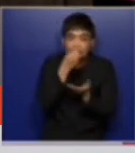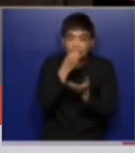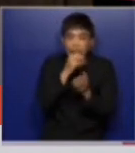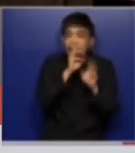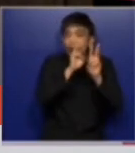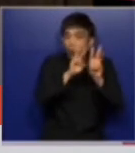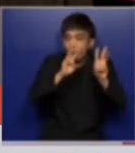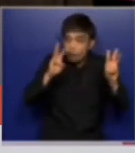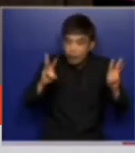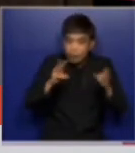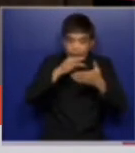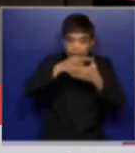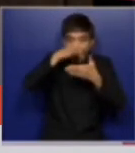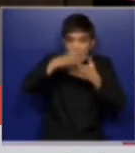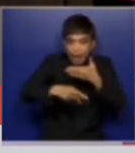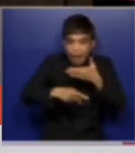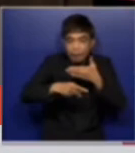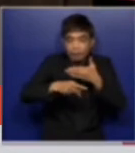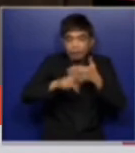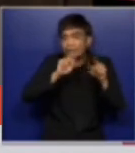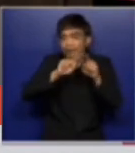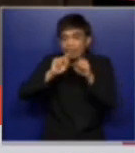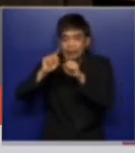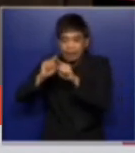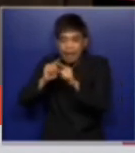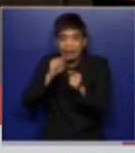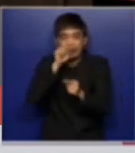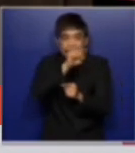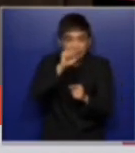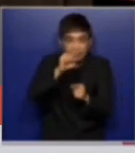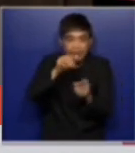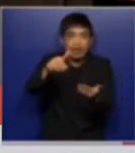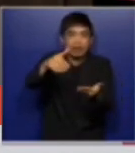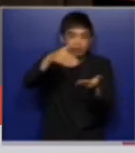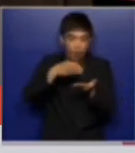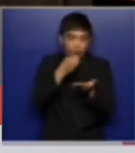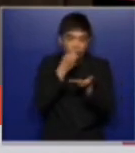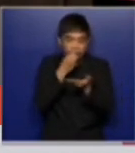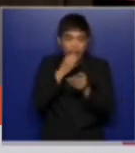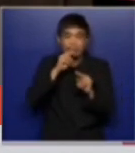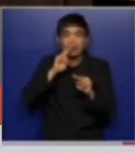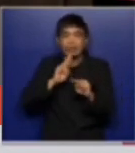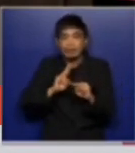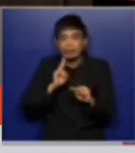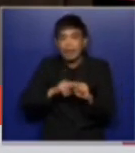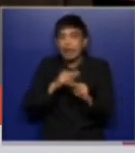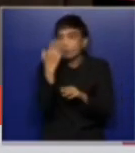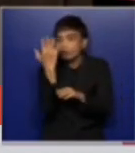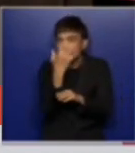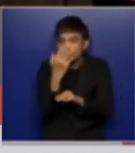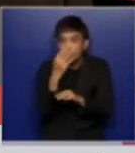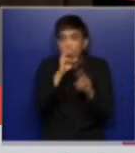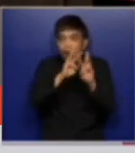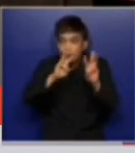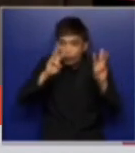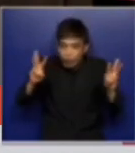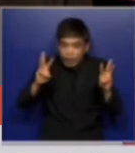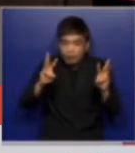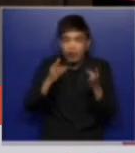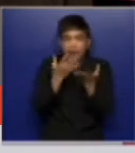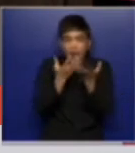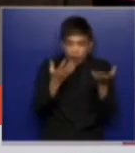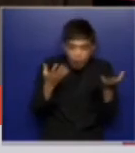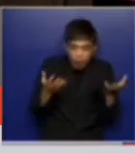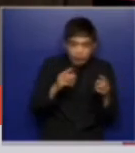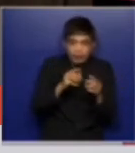ลน์สั่งอาหารทางออนไลน์มารับประทานที่บ้านดูหนังออนไลน์มากขึ้นช้อปปิ้งออนไลน์มากขึ้นเรียนออน